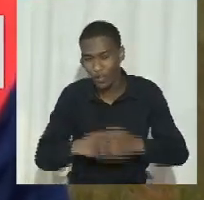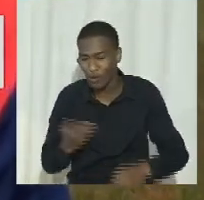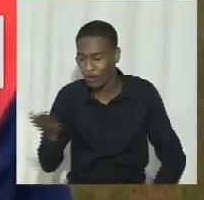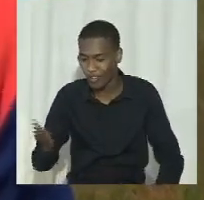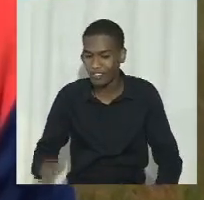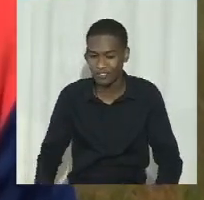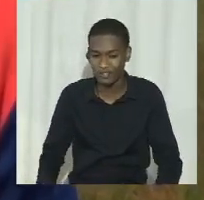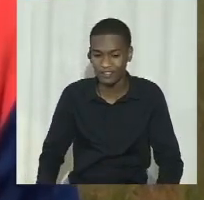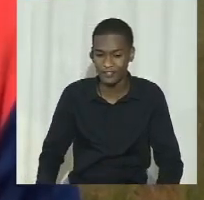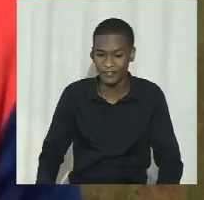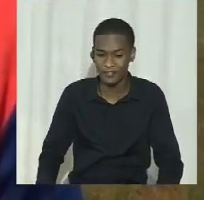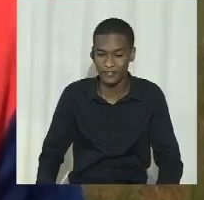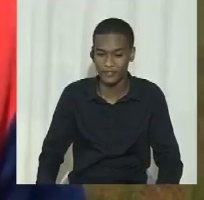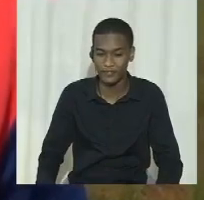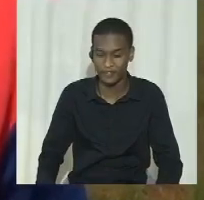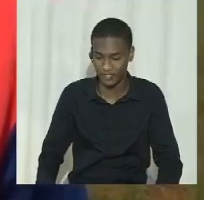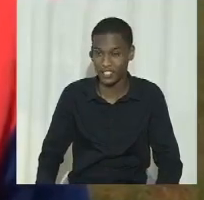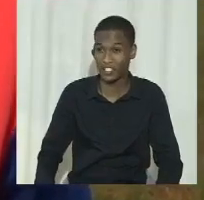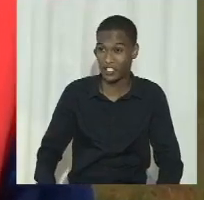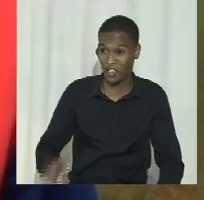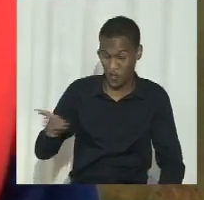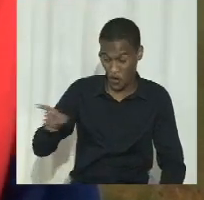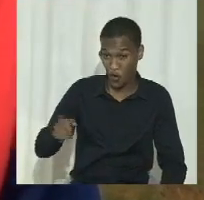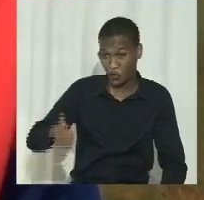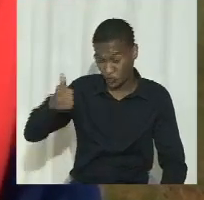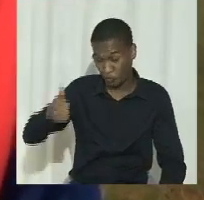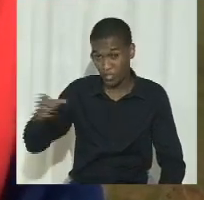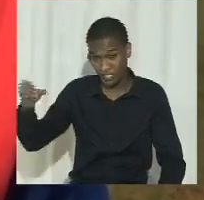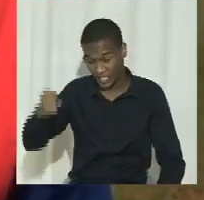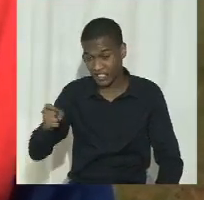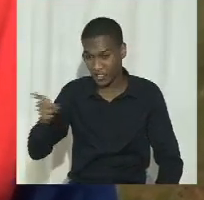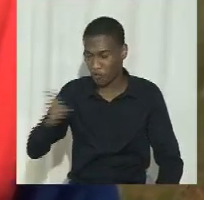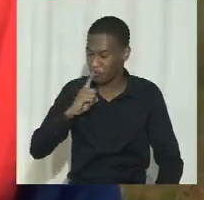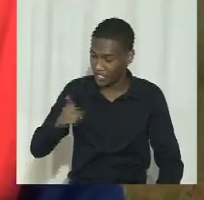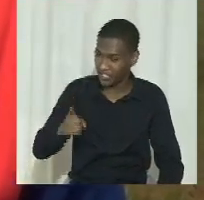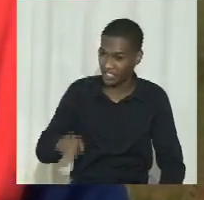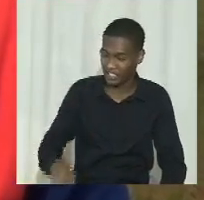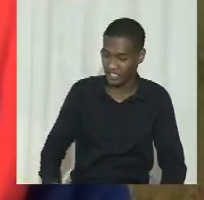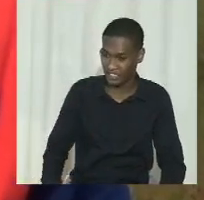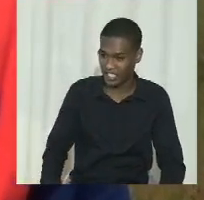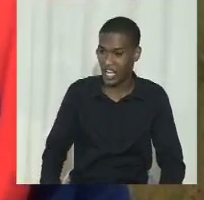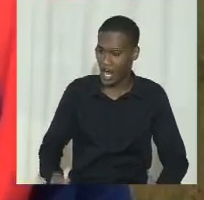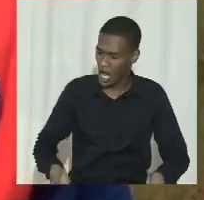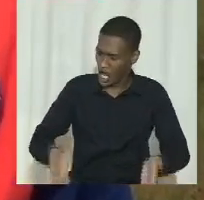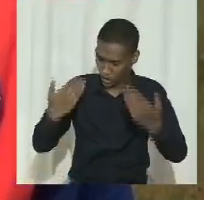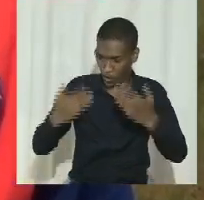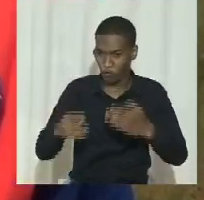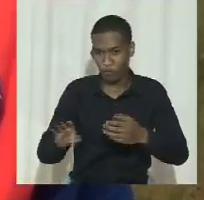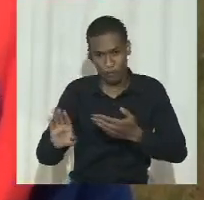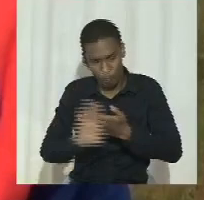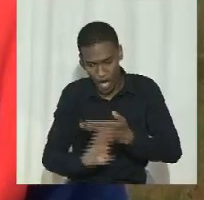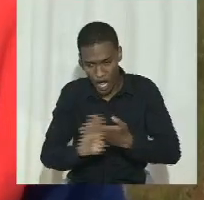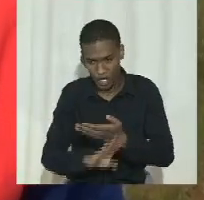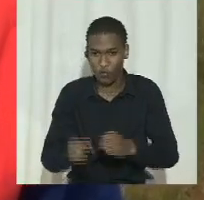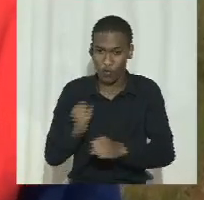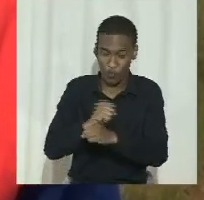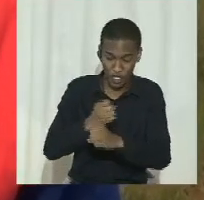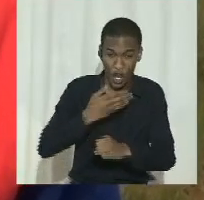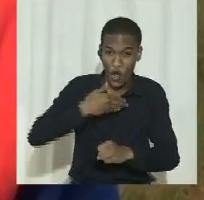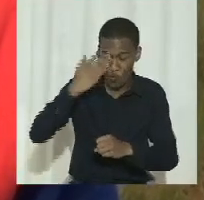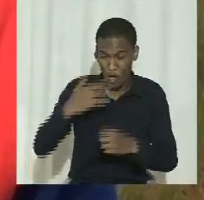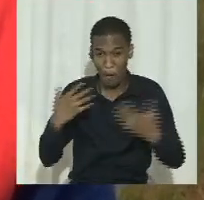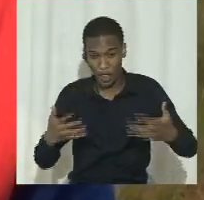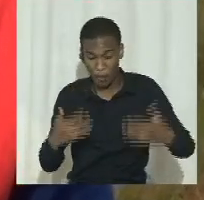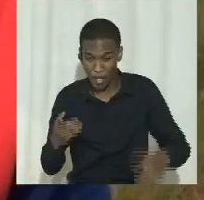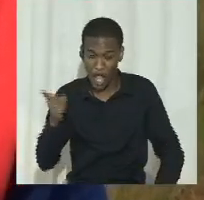moa nanoranay hoe sozy raha mandraisa fepetra ianao a mateneny tolo le manodidina aloha hiala amin'le faritra manodidina nlisa